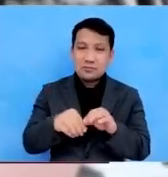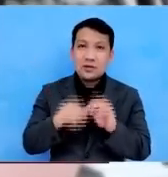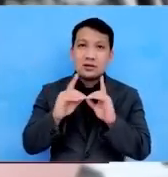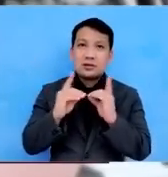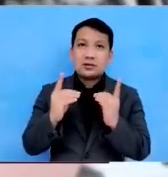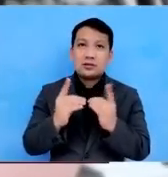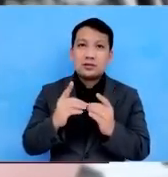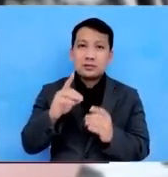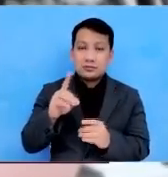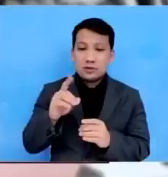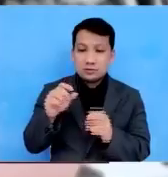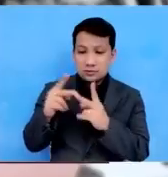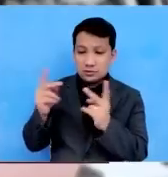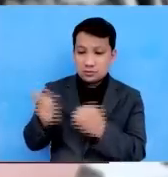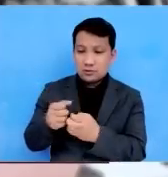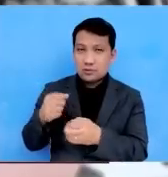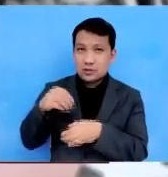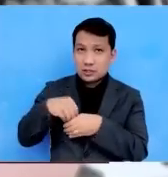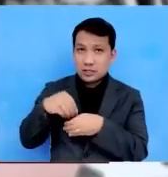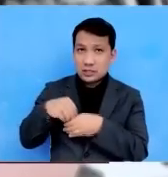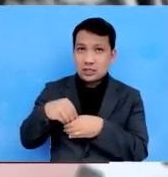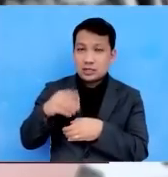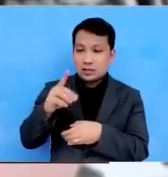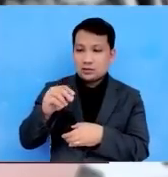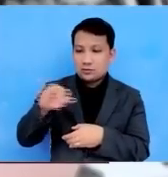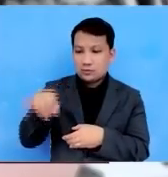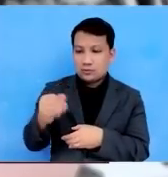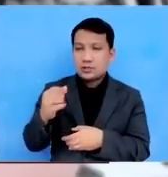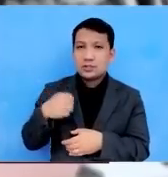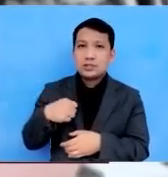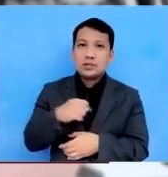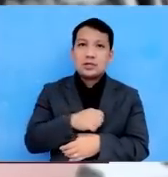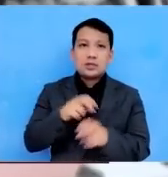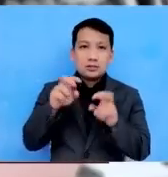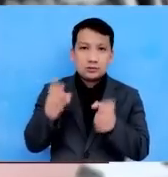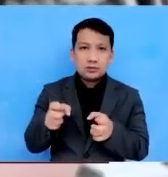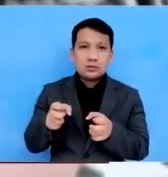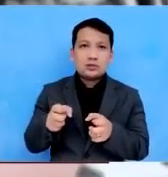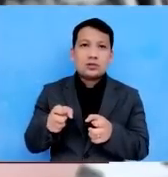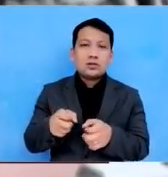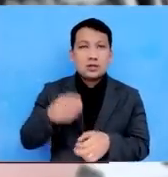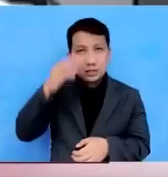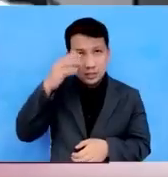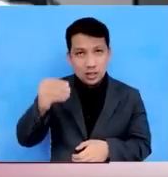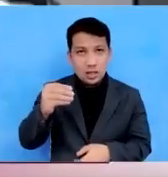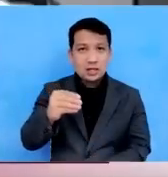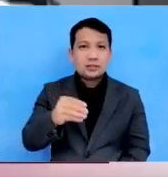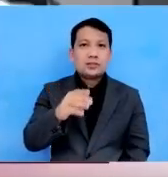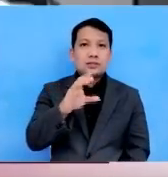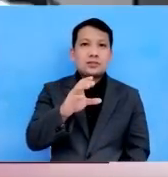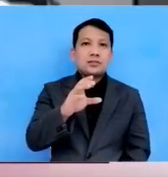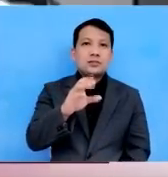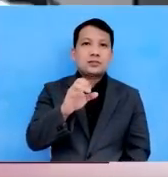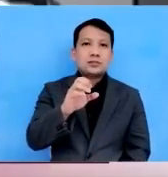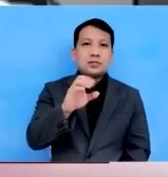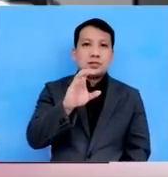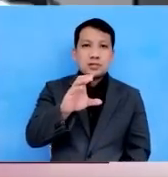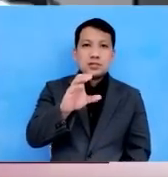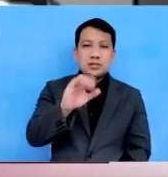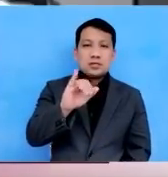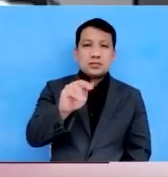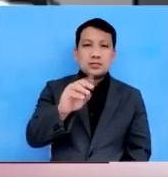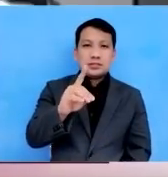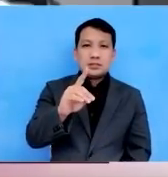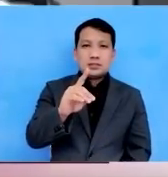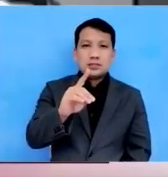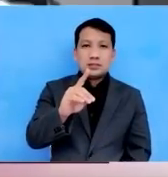Justice na tinaguri ang lalaking Cinderella, ngayon ay nakatira